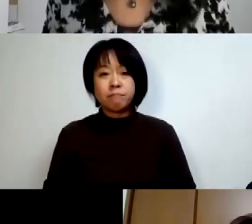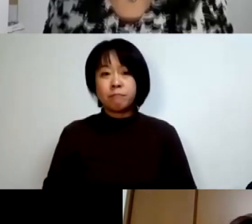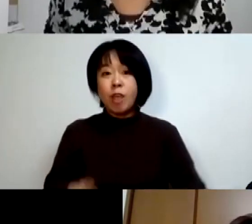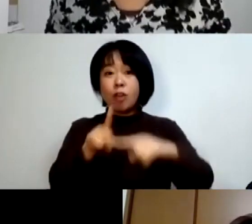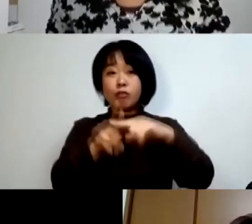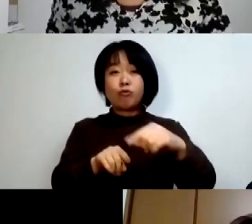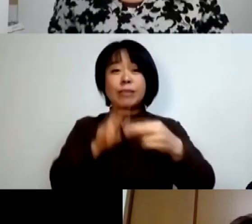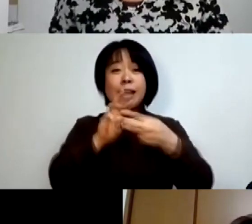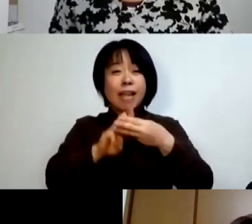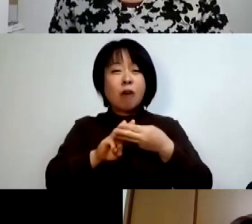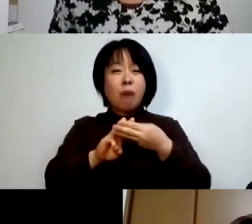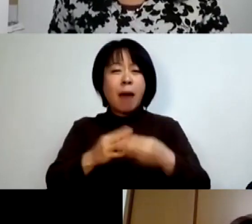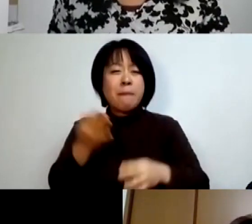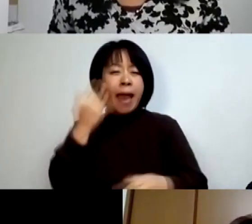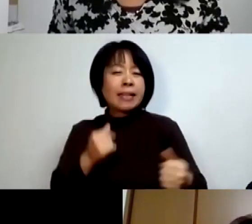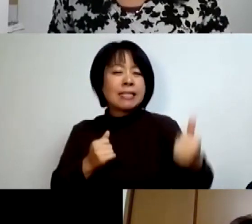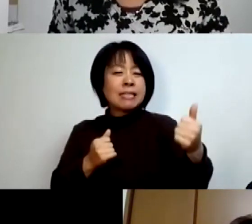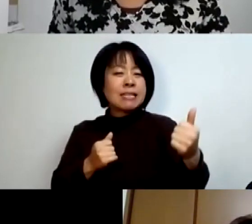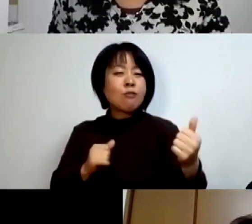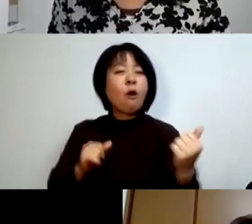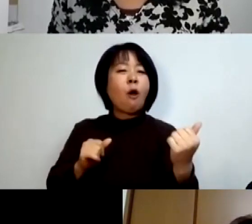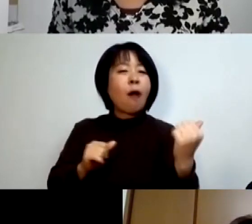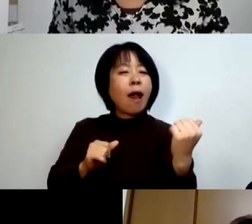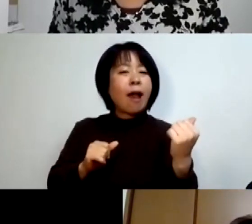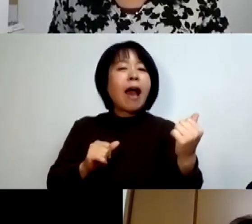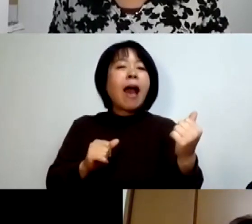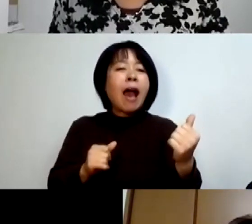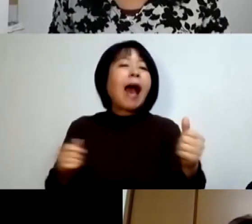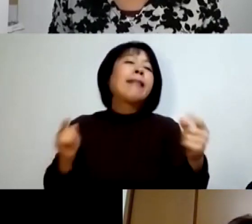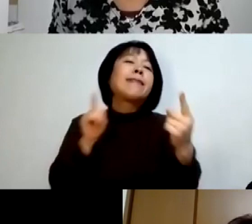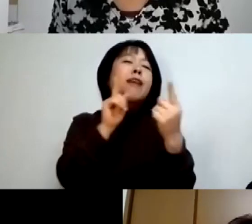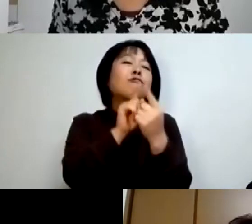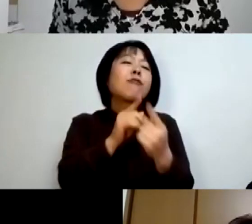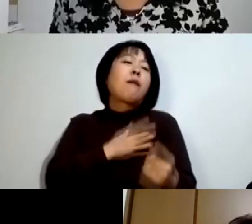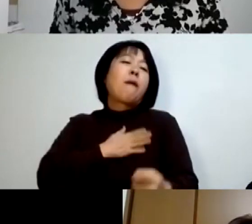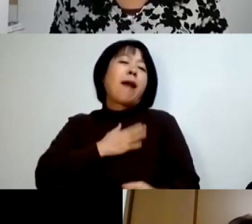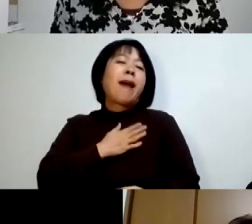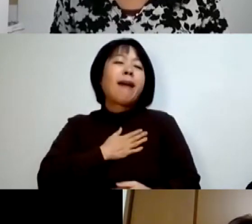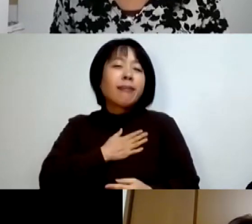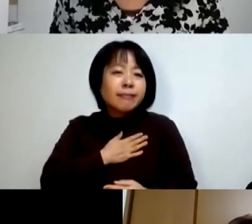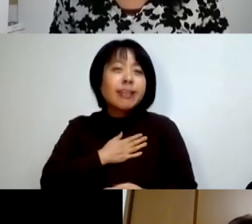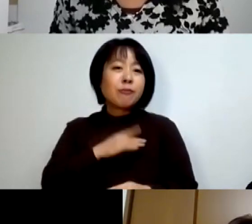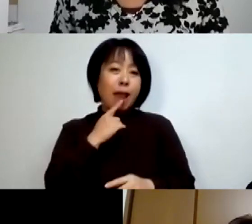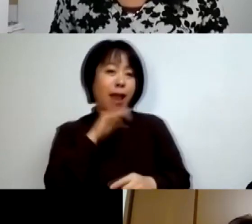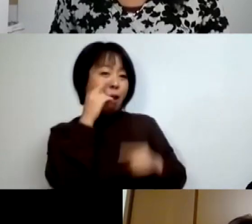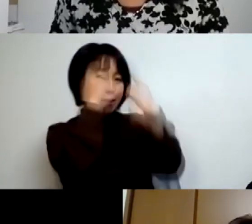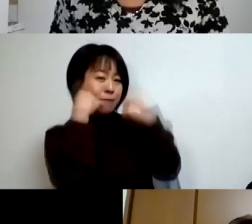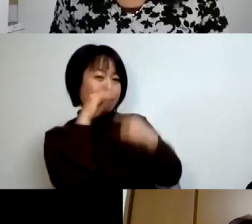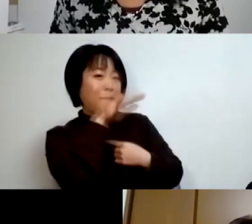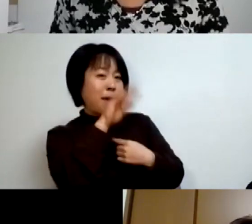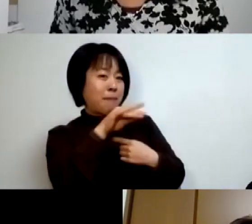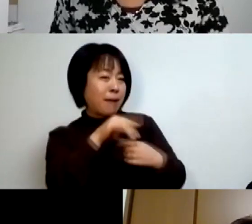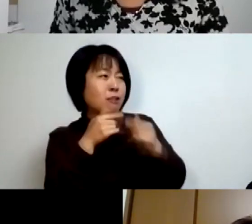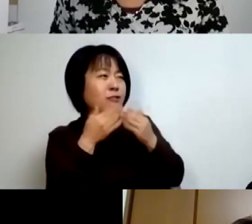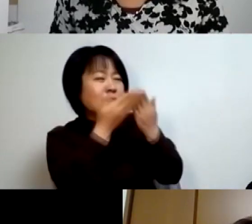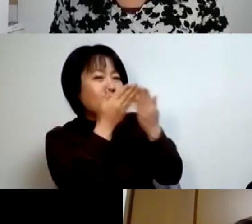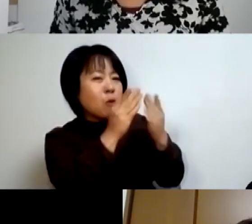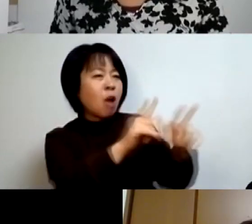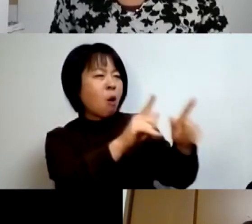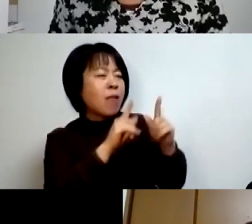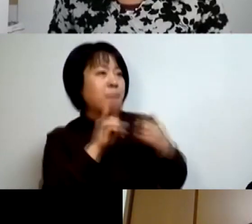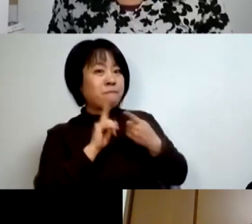から私が声をかけていろいろ聞いてみたんよ。そしたらもう間違いないってこと